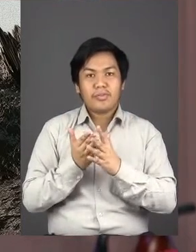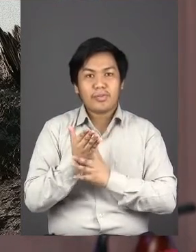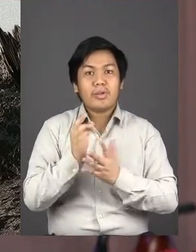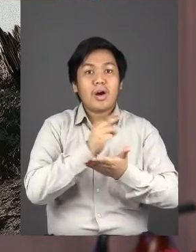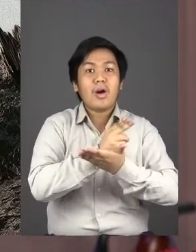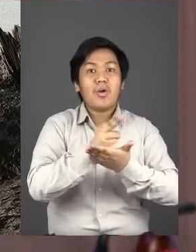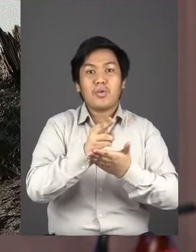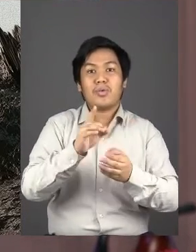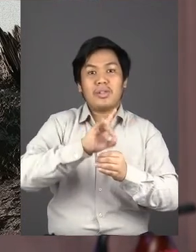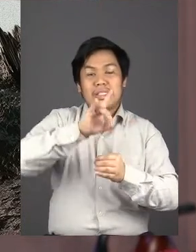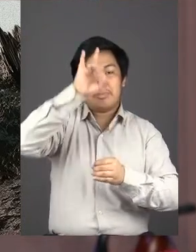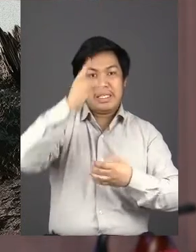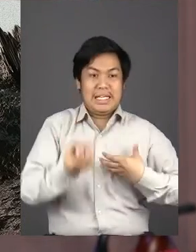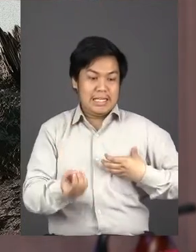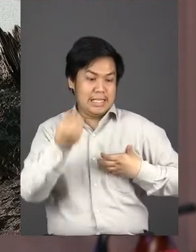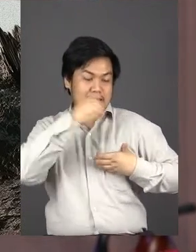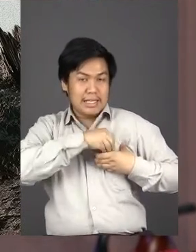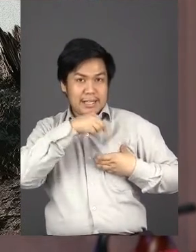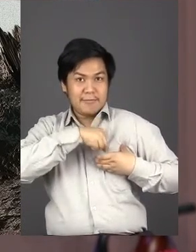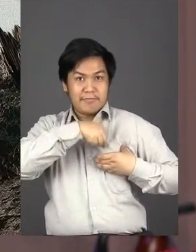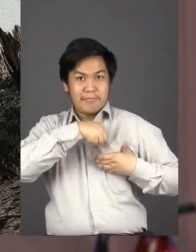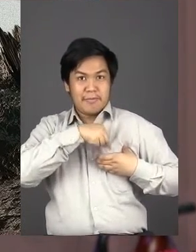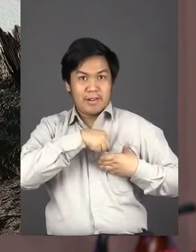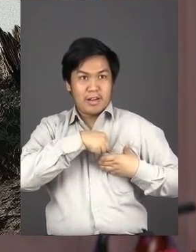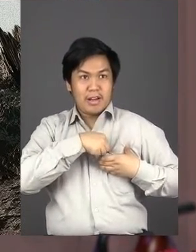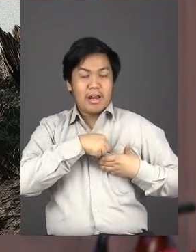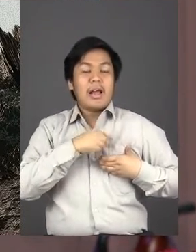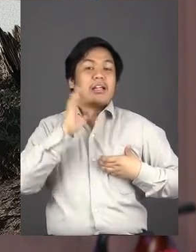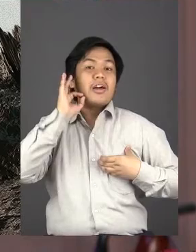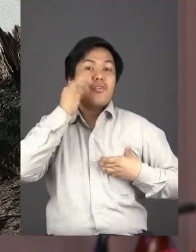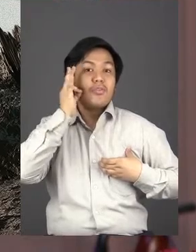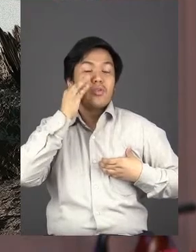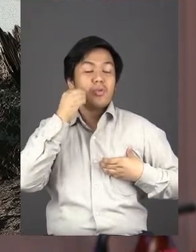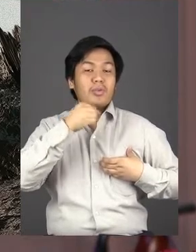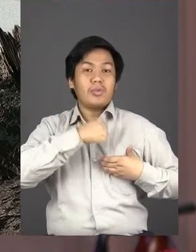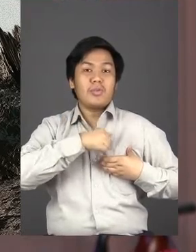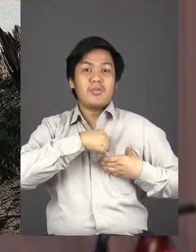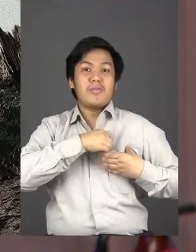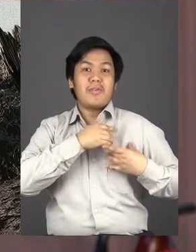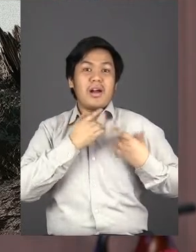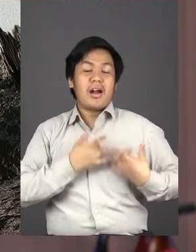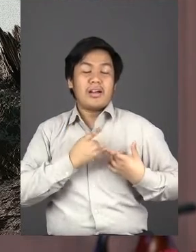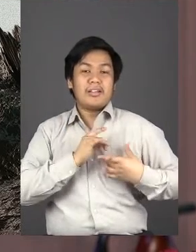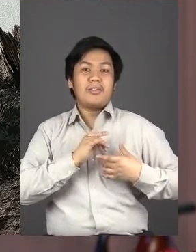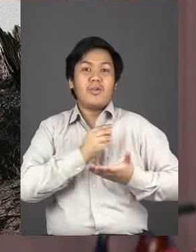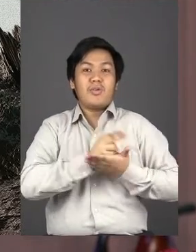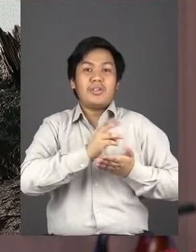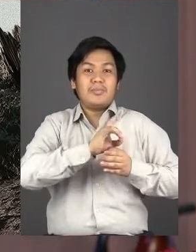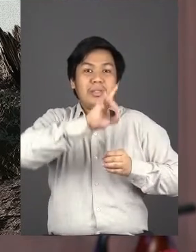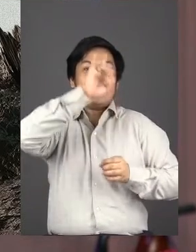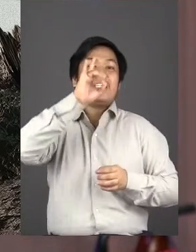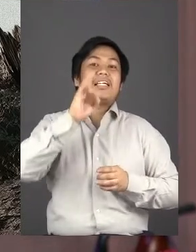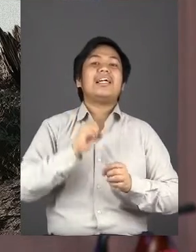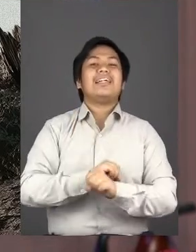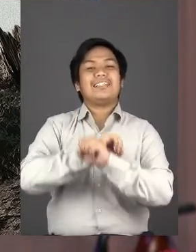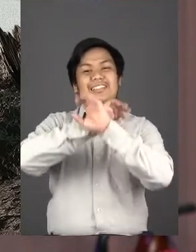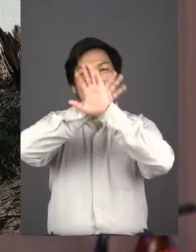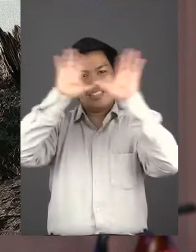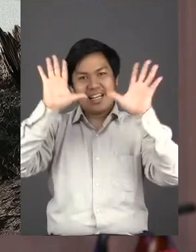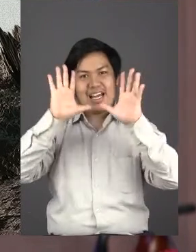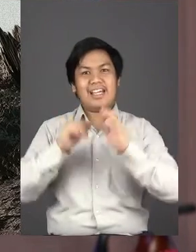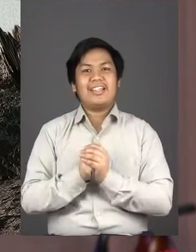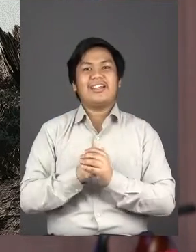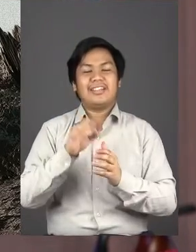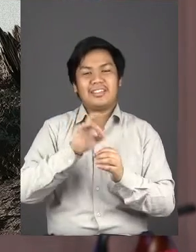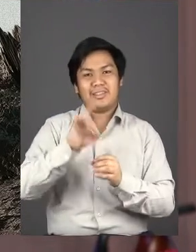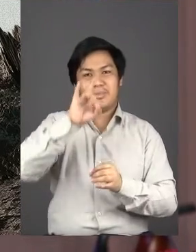ay nananahan sa atin, ang bunga ng ating buhay ay espiritu ng liwanag at